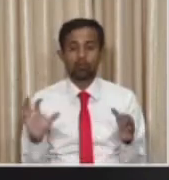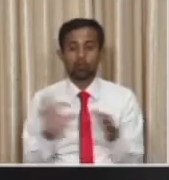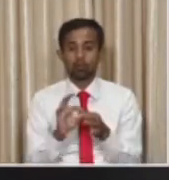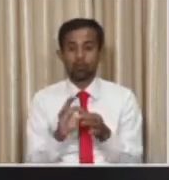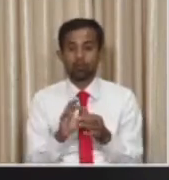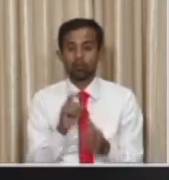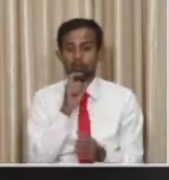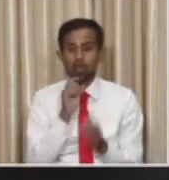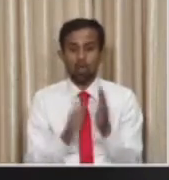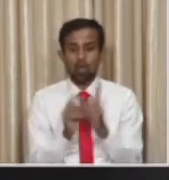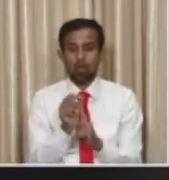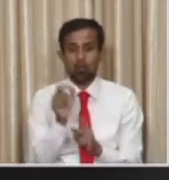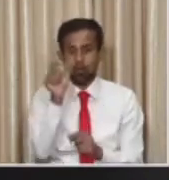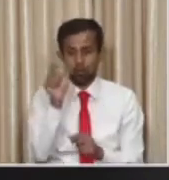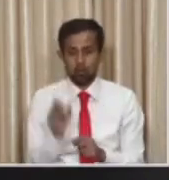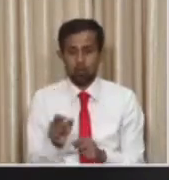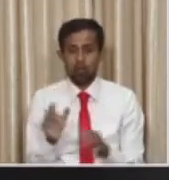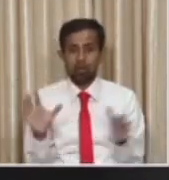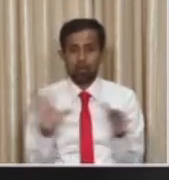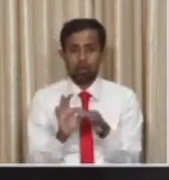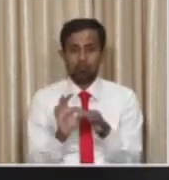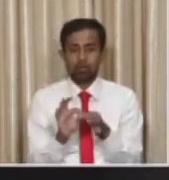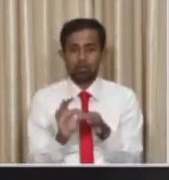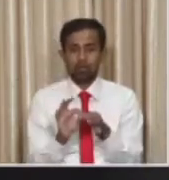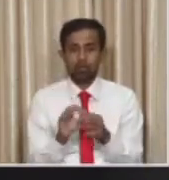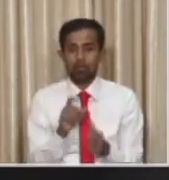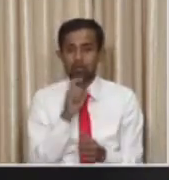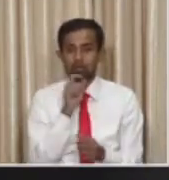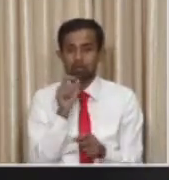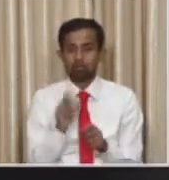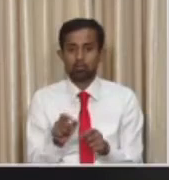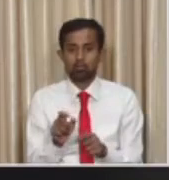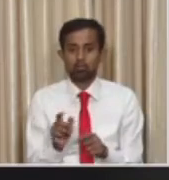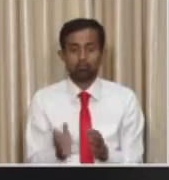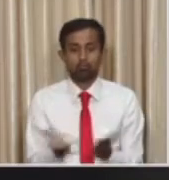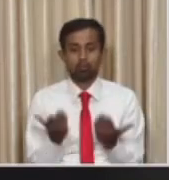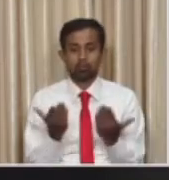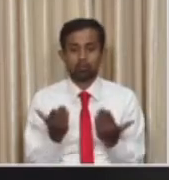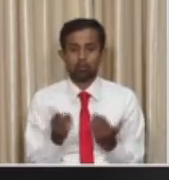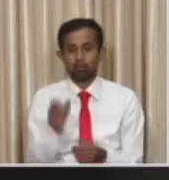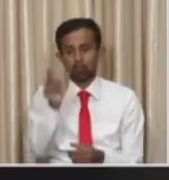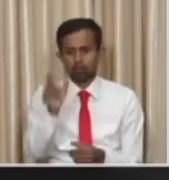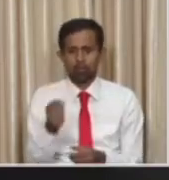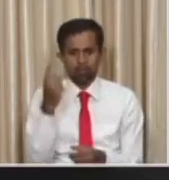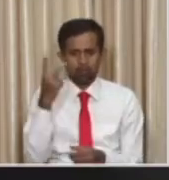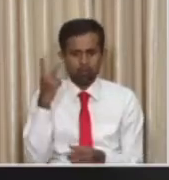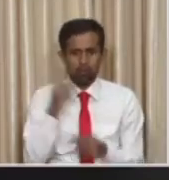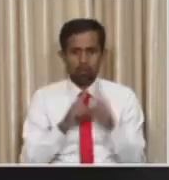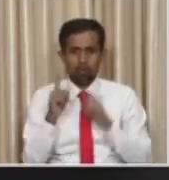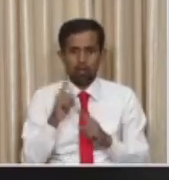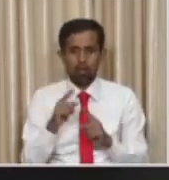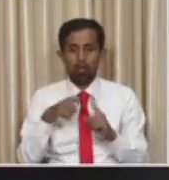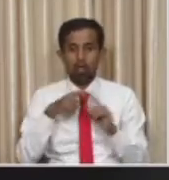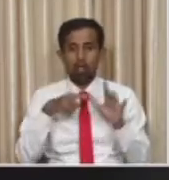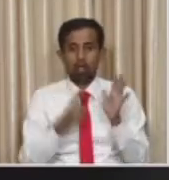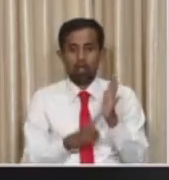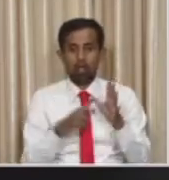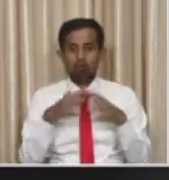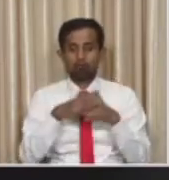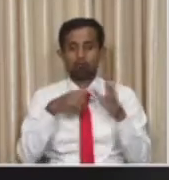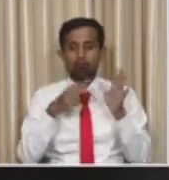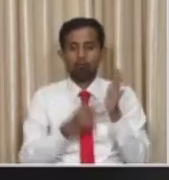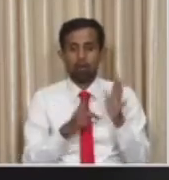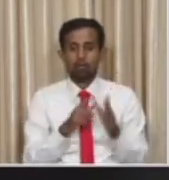ඇමතුමනි. ඒකාබද්ධ අධිකරණයක් තියෙනවායි කියන්නේ නඩු කල්යනවා විතරයි. මම ඔබතුමත් එක්ක ඊයේ පෙරේදා කතා කරා කලවානුසාවිය ගැන.